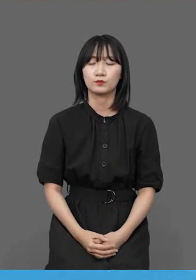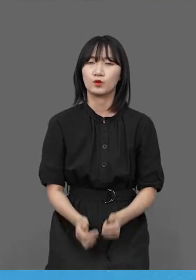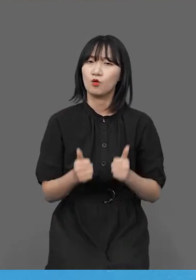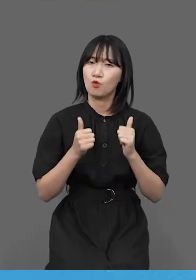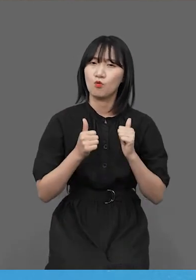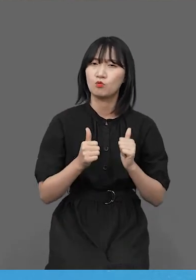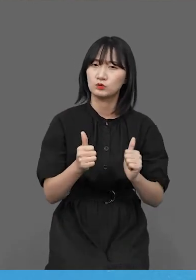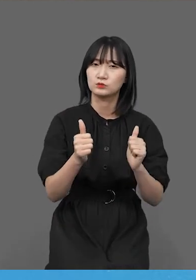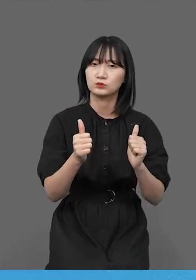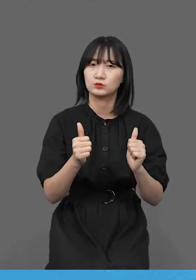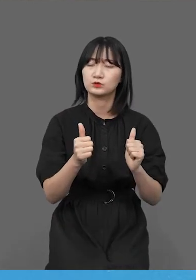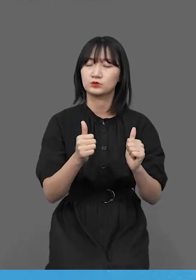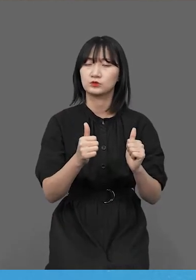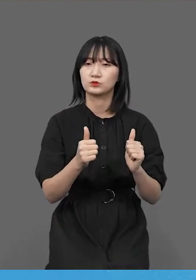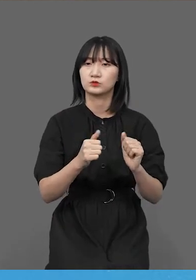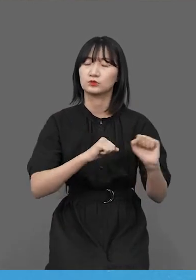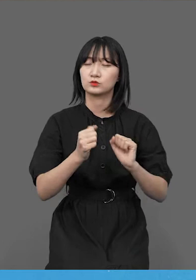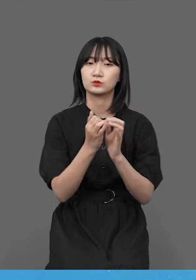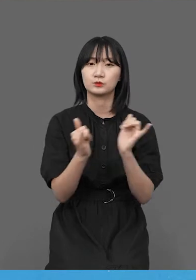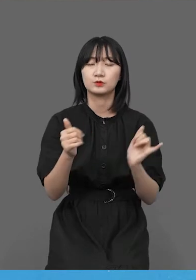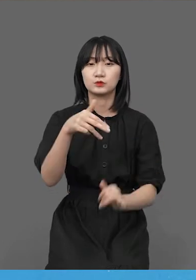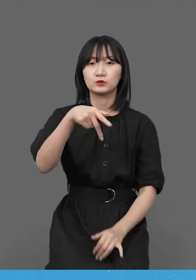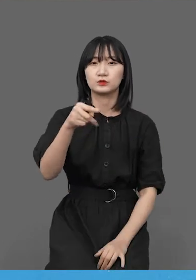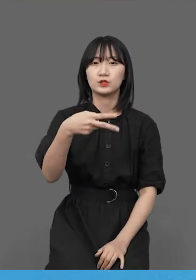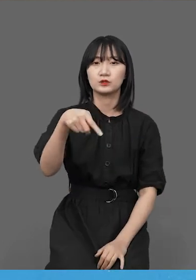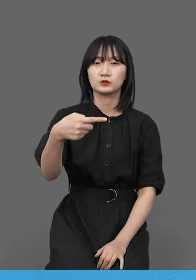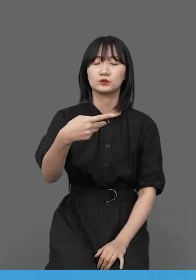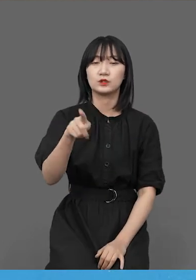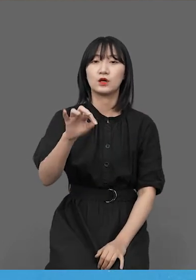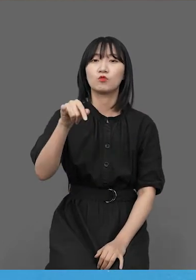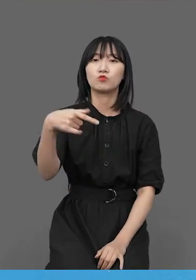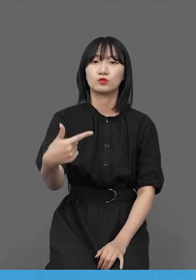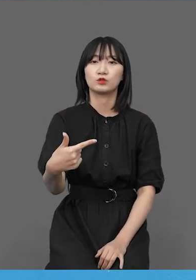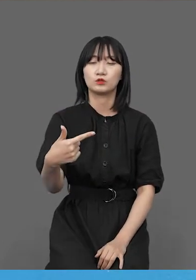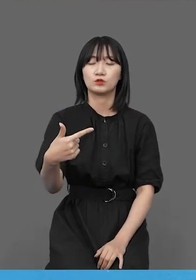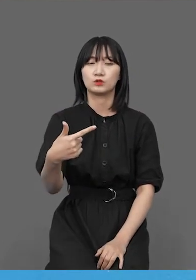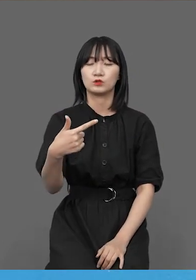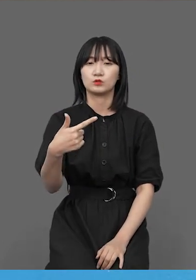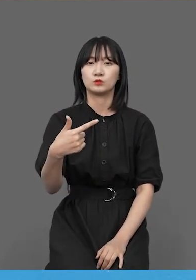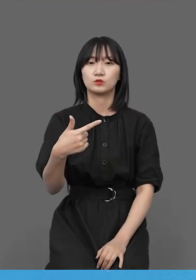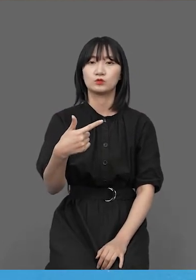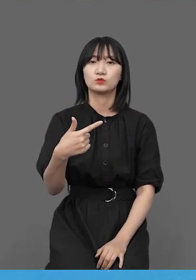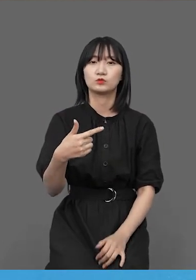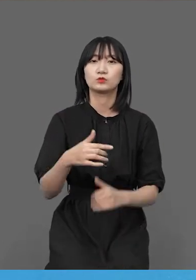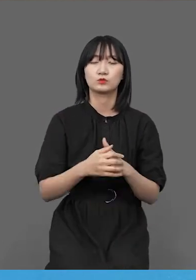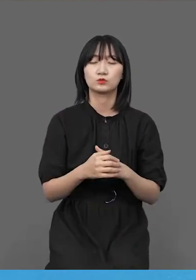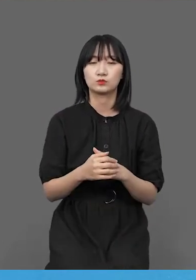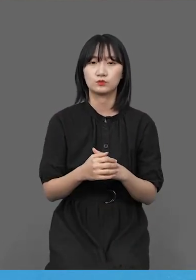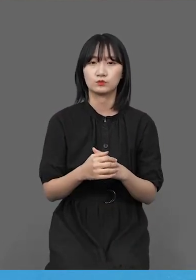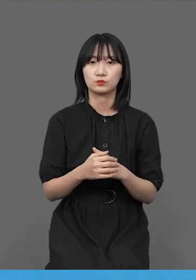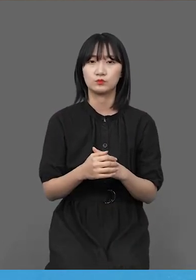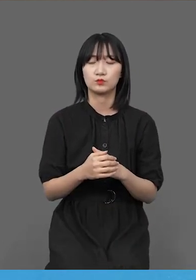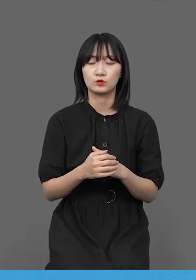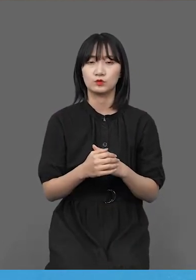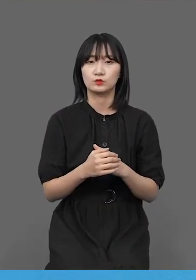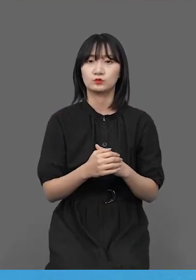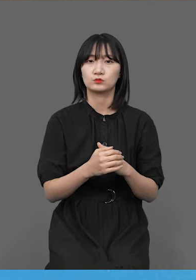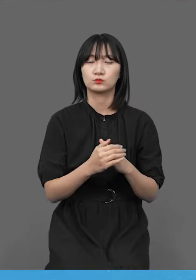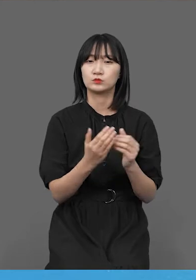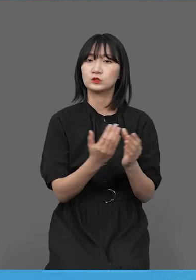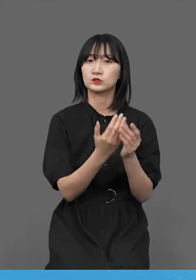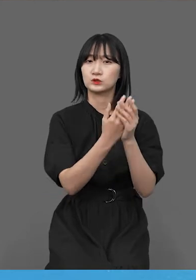열심히 하셨던 분이 찰스 다윈 아닙니까? 찰스 다윈이 종의 기본을 쓰신 찰스 다윈. 그 진화론의